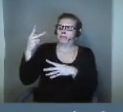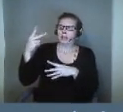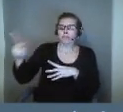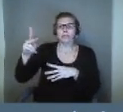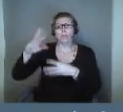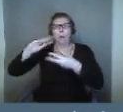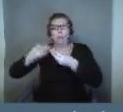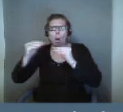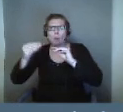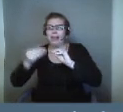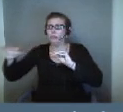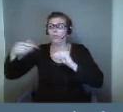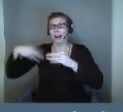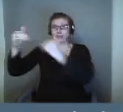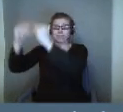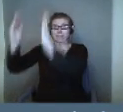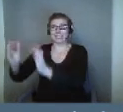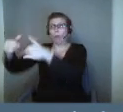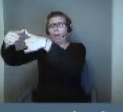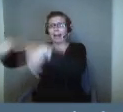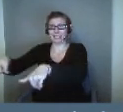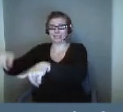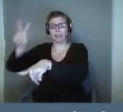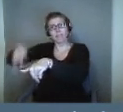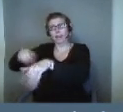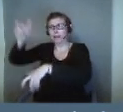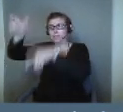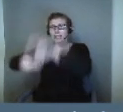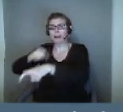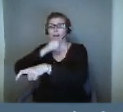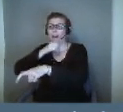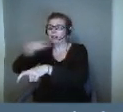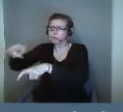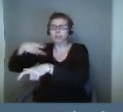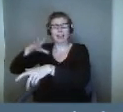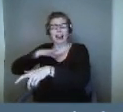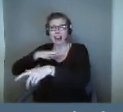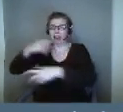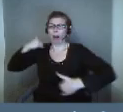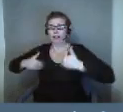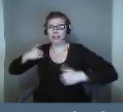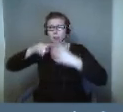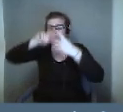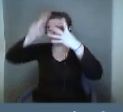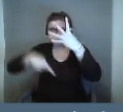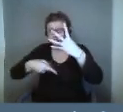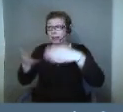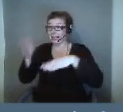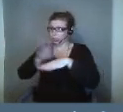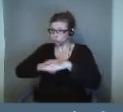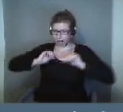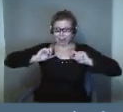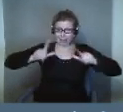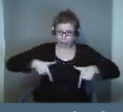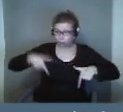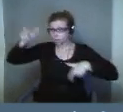handicaps de tout genre, et donc ils ont mené ce projet pédagogique ensemble. Et ça, c'était une démarche assez innovante, enfin, du moins, on